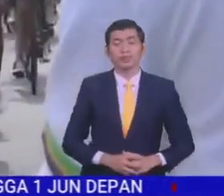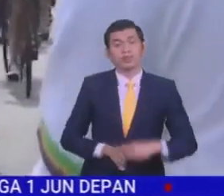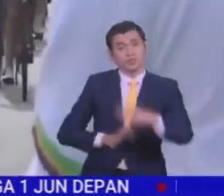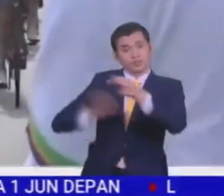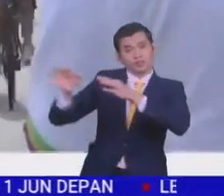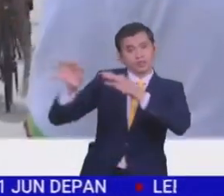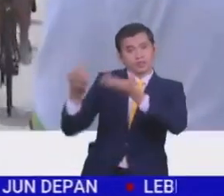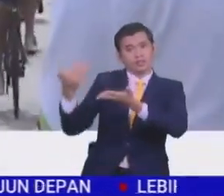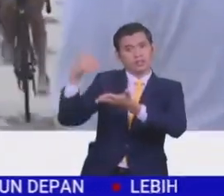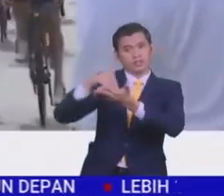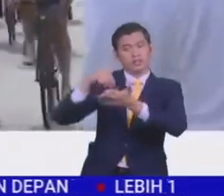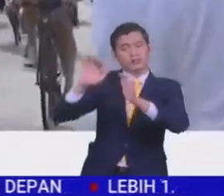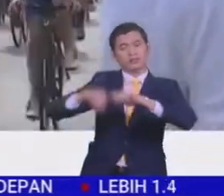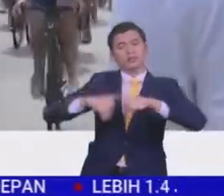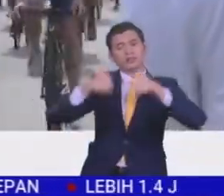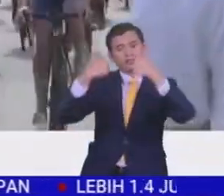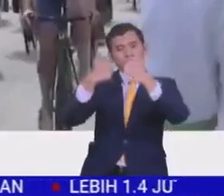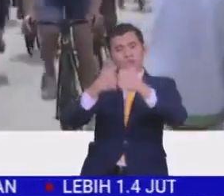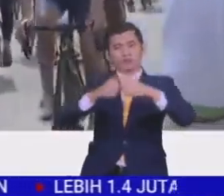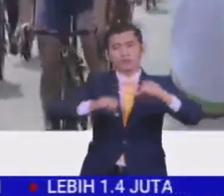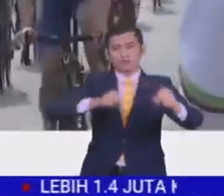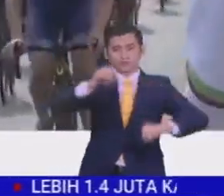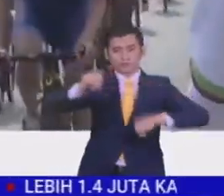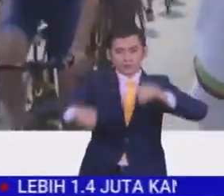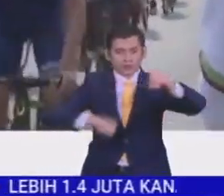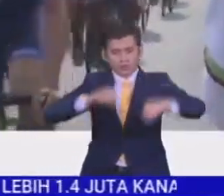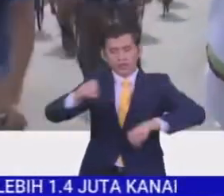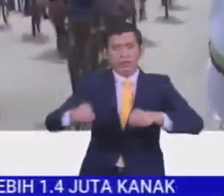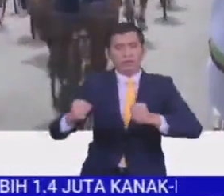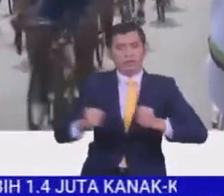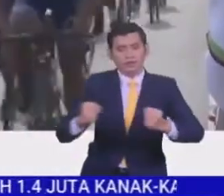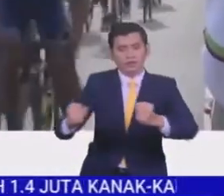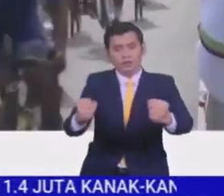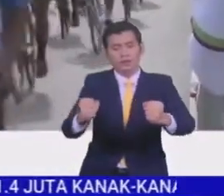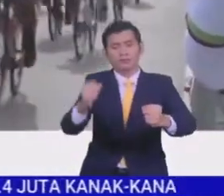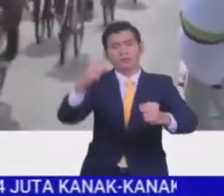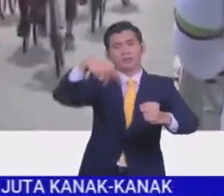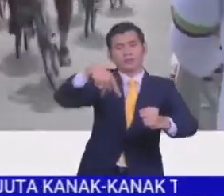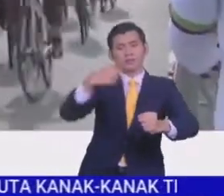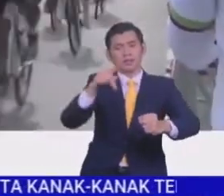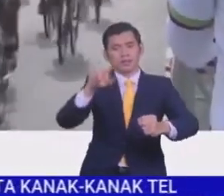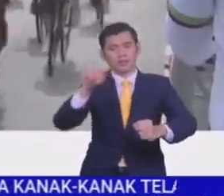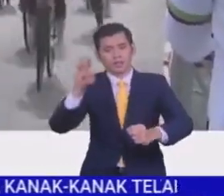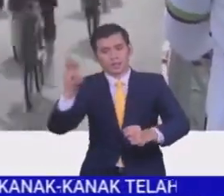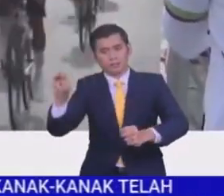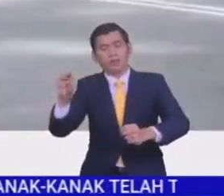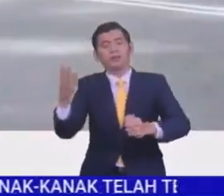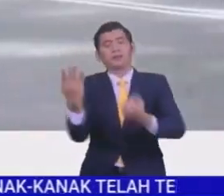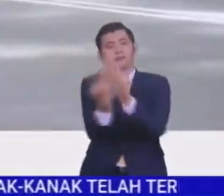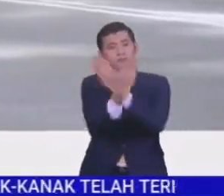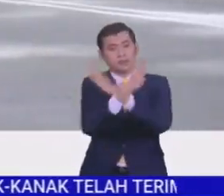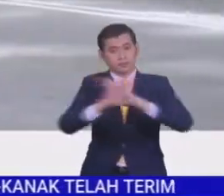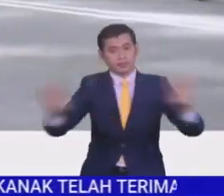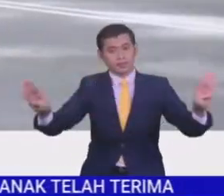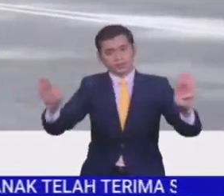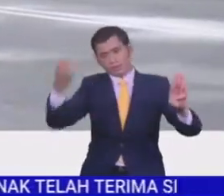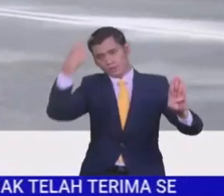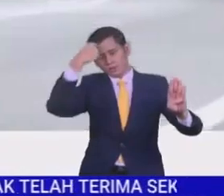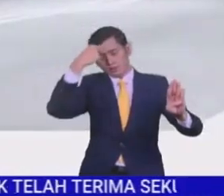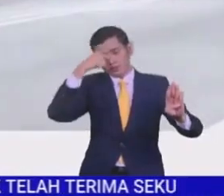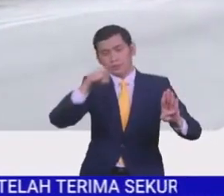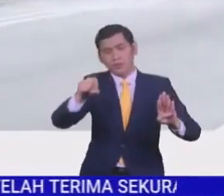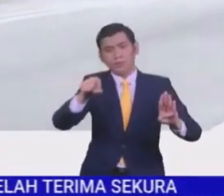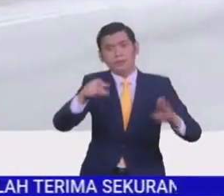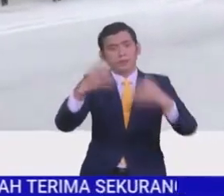Jelas beliau, Persekutuan Kebangsaan Berbasikal Malaysia PKBM turut memberi kebebasan kepadanya untuk mencorak